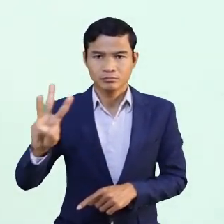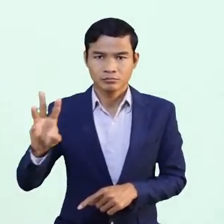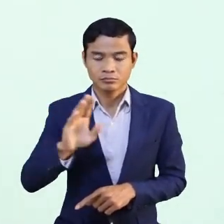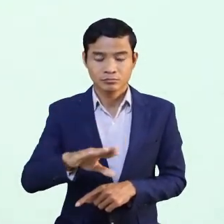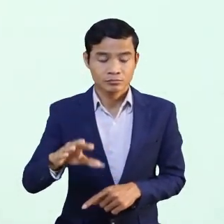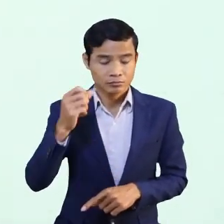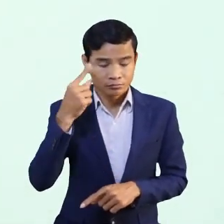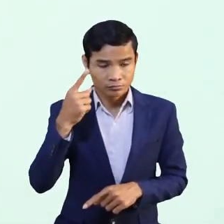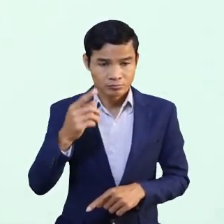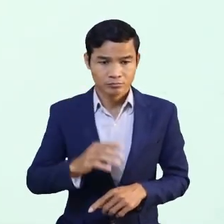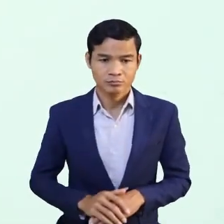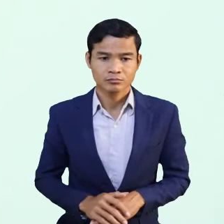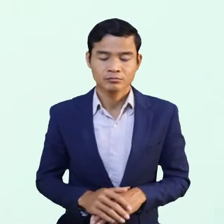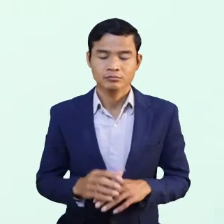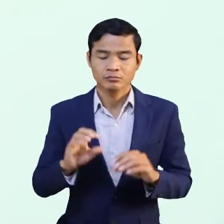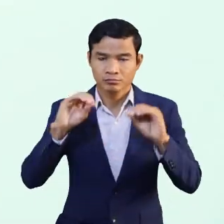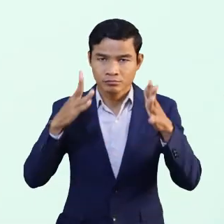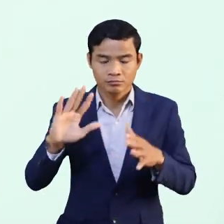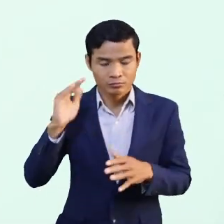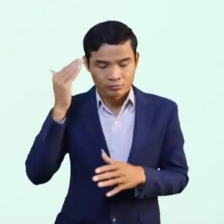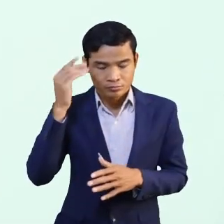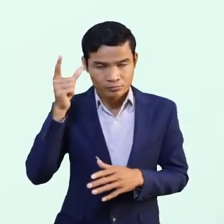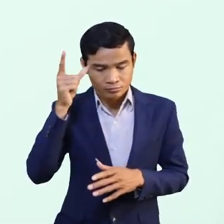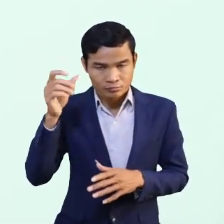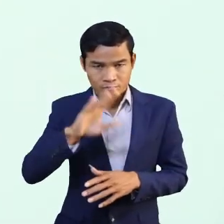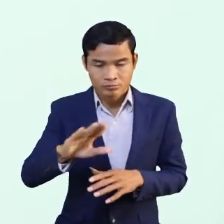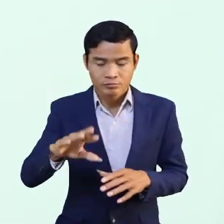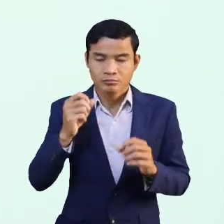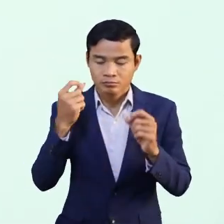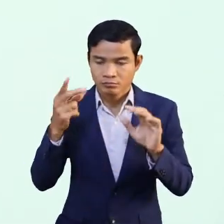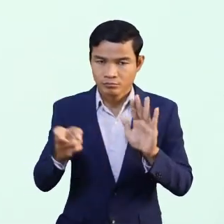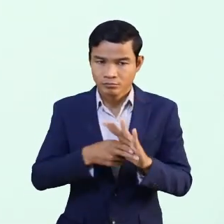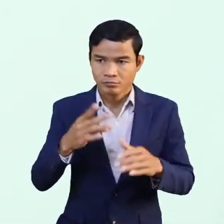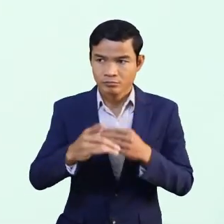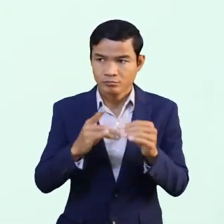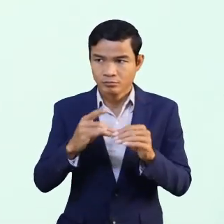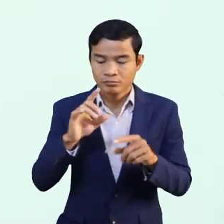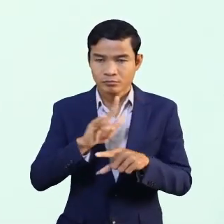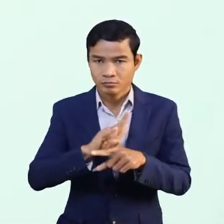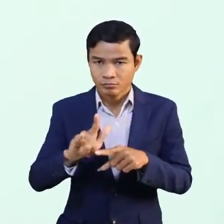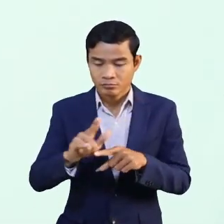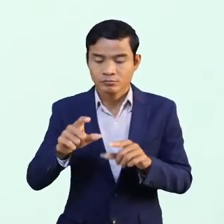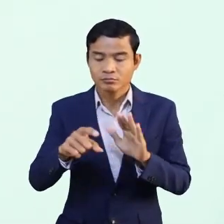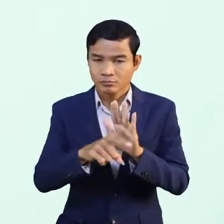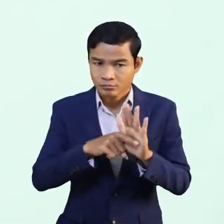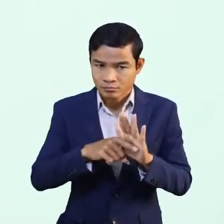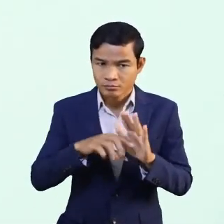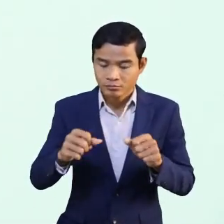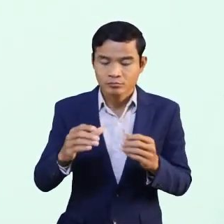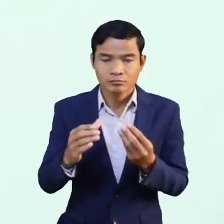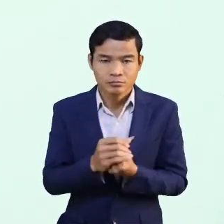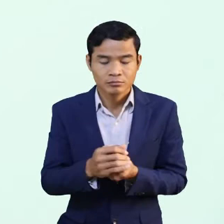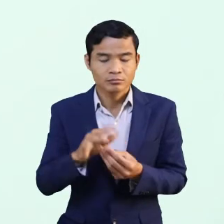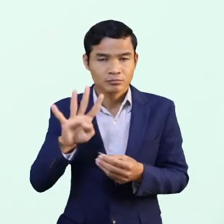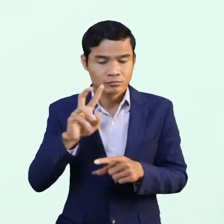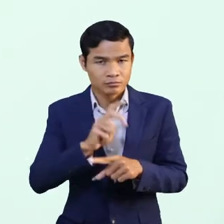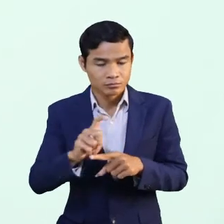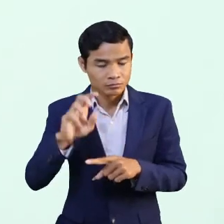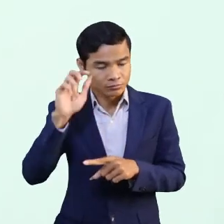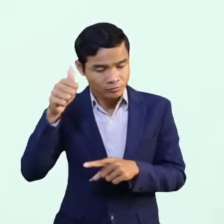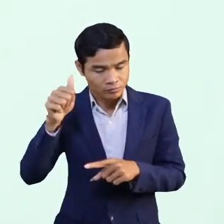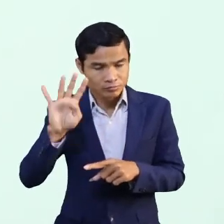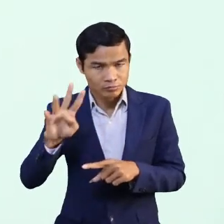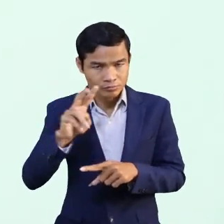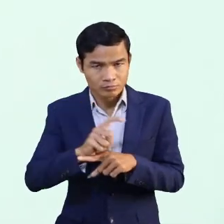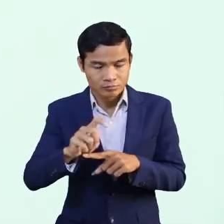1933អញ្ចឹងកូនយល់ណាកូនចាអ្នកគ្រូជីតាកូនប្រកាសជាយល់ច្បាស់នៅចាការធ្វើប្រមាណវិធីដកចាចំនួនដែលមានលេខ4ខ្ទង់និង